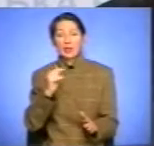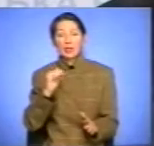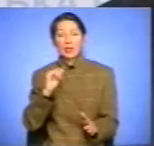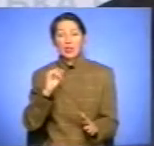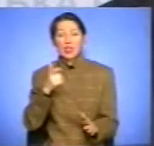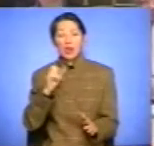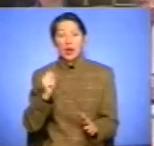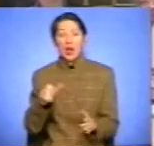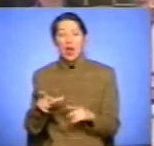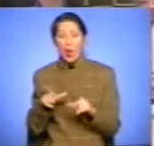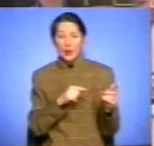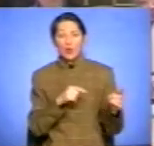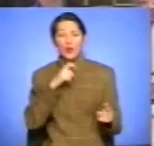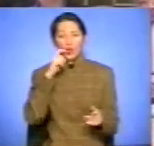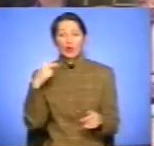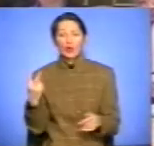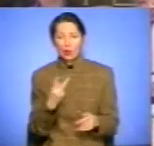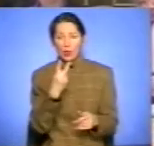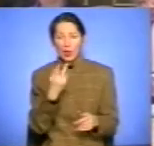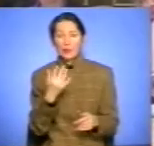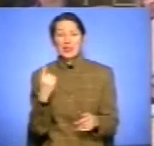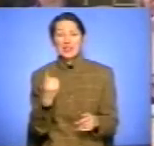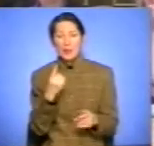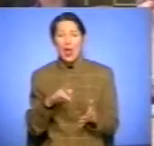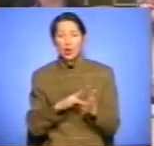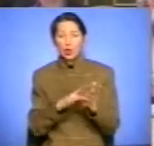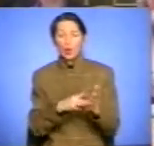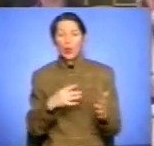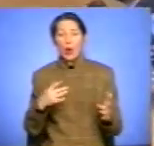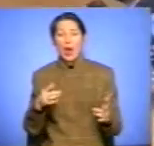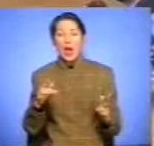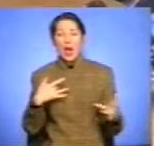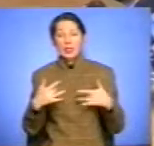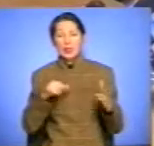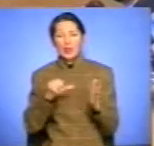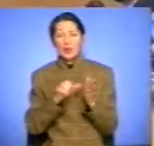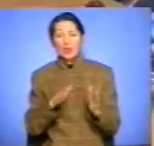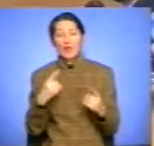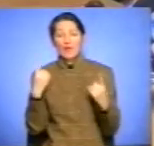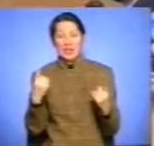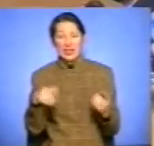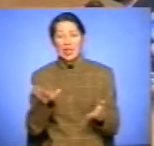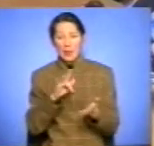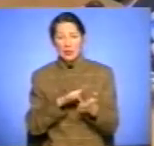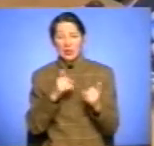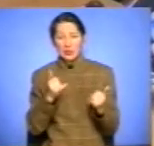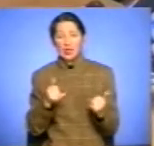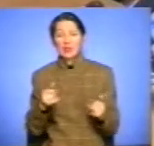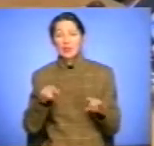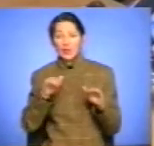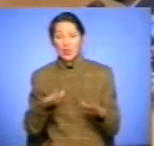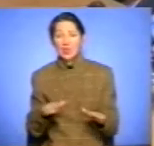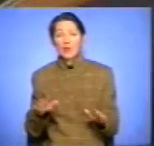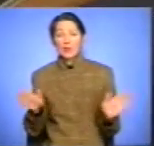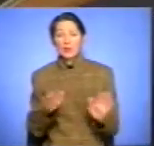Україною вдруге під час першого співак виступав лише у великих містах тепер артист вирішив заспівати у кожному районному